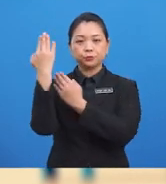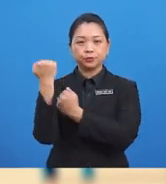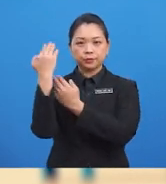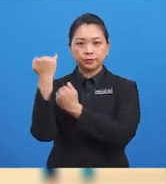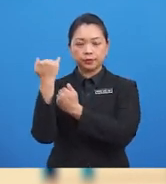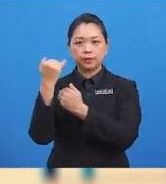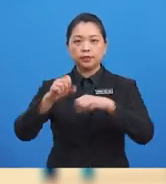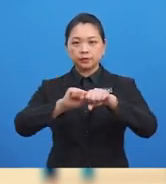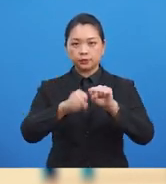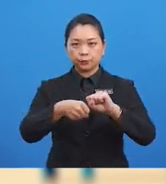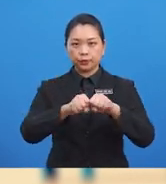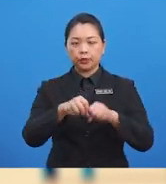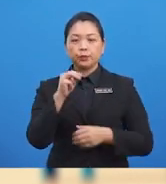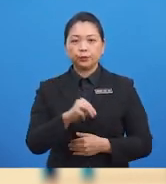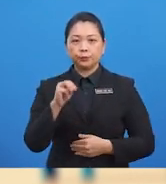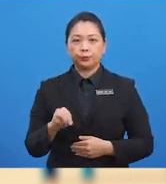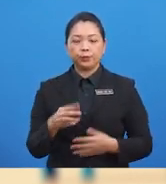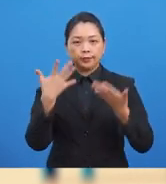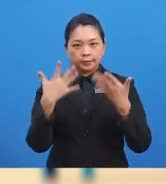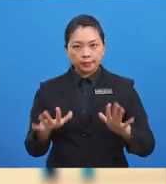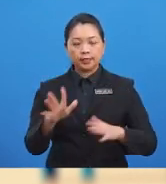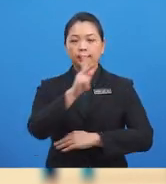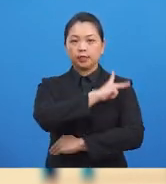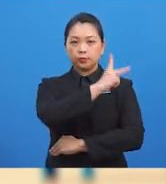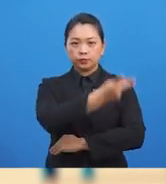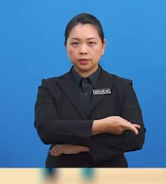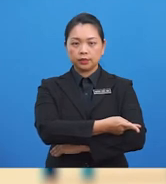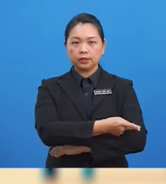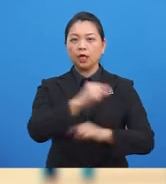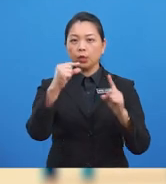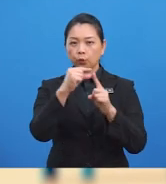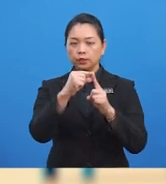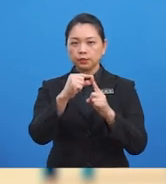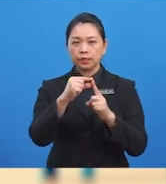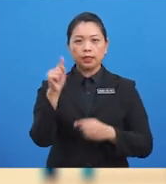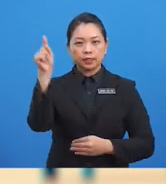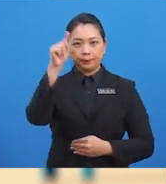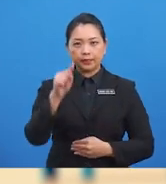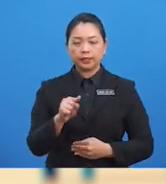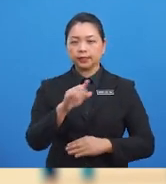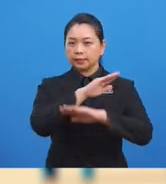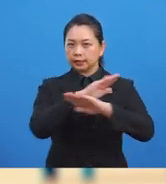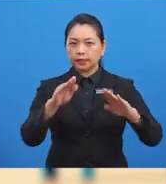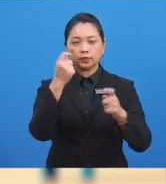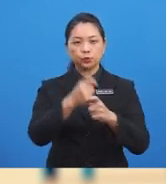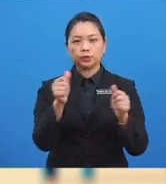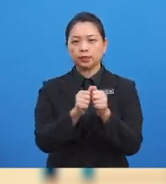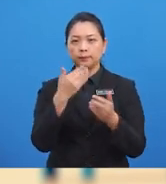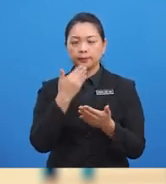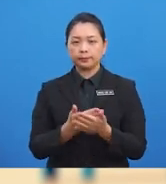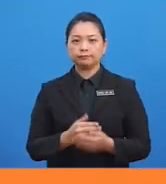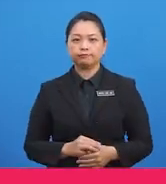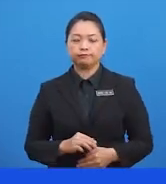Saya berharap agar murid-murid telah menguasai konsep kamiran tak tentu ini dengan